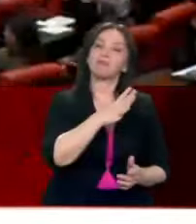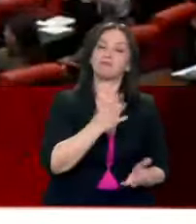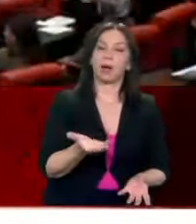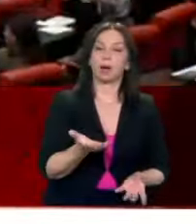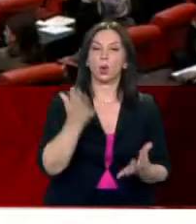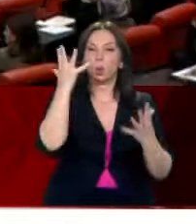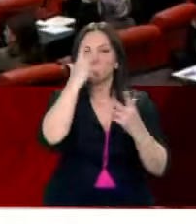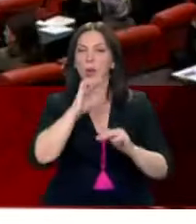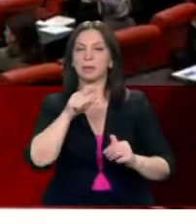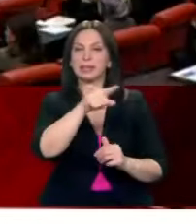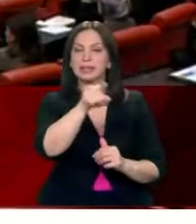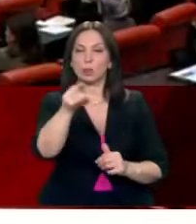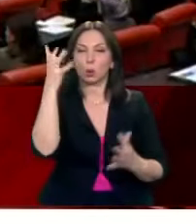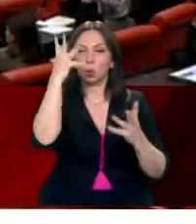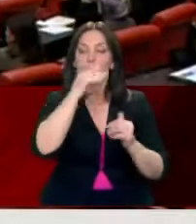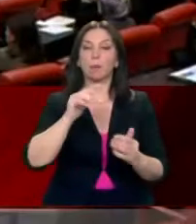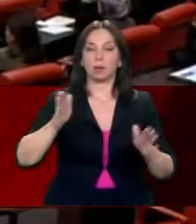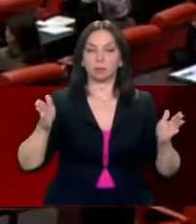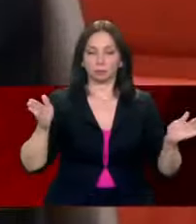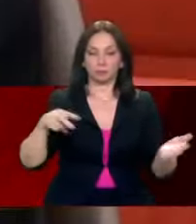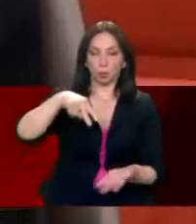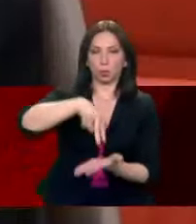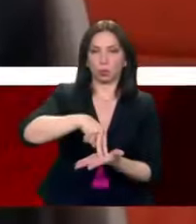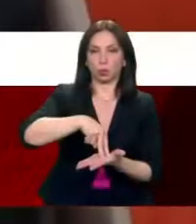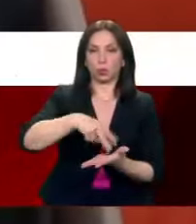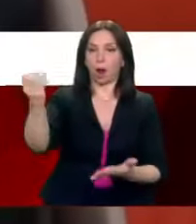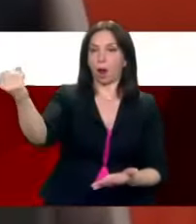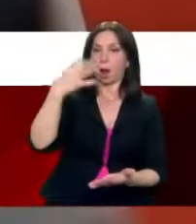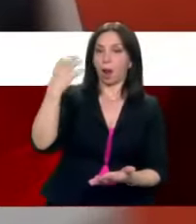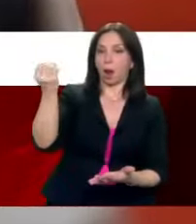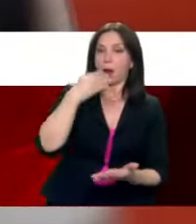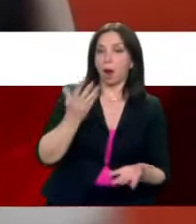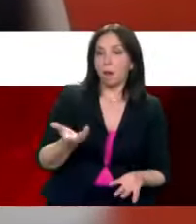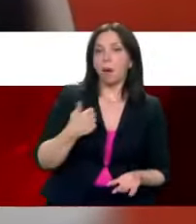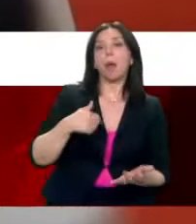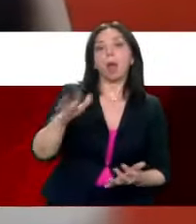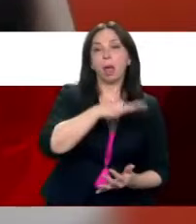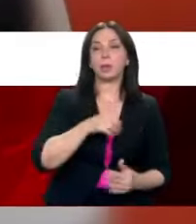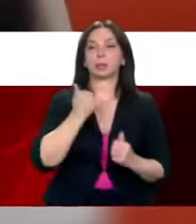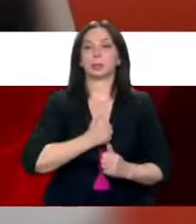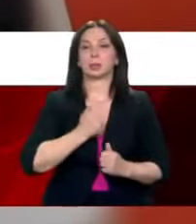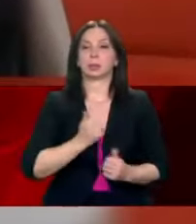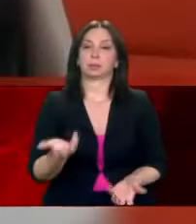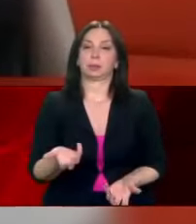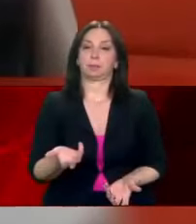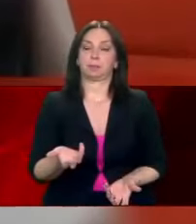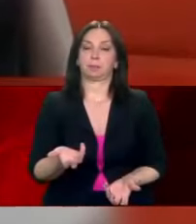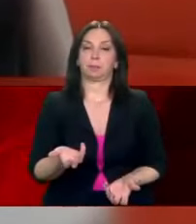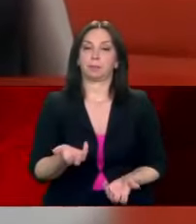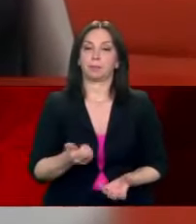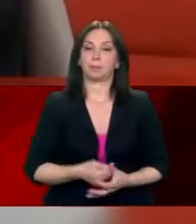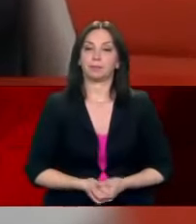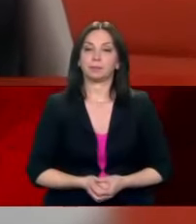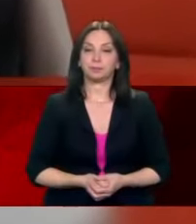adamlar, siz utanmazsınız diye kürsüden başlayınca tabii ki doğal olarak vekillerimiz de cevap verdiler. Bu bir hakaret değil, kendi